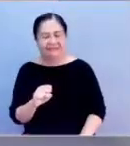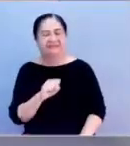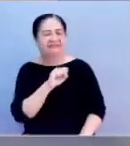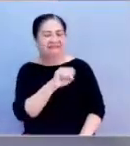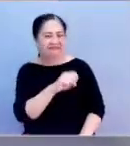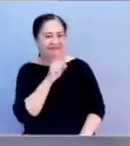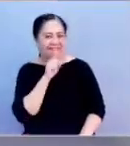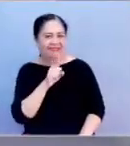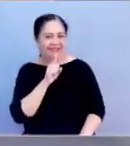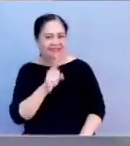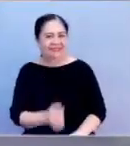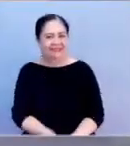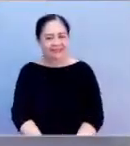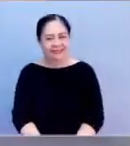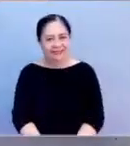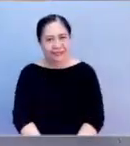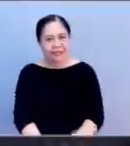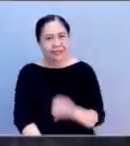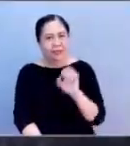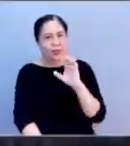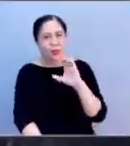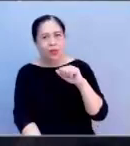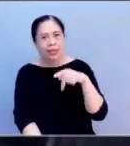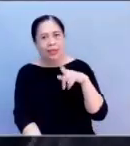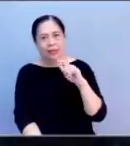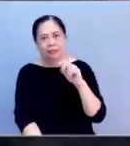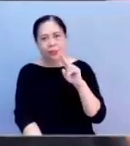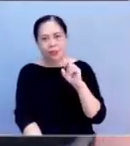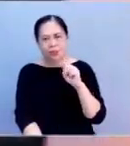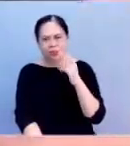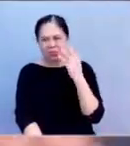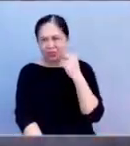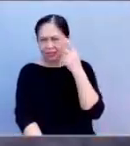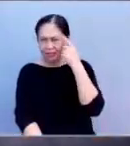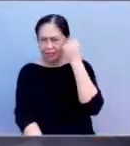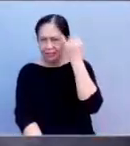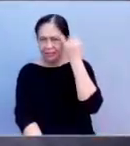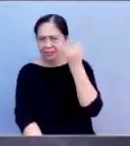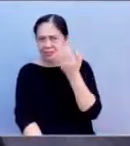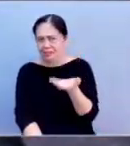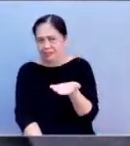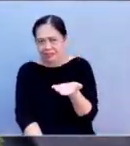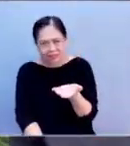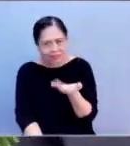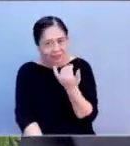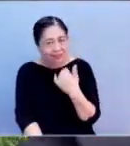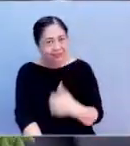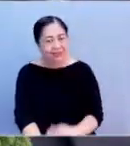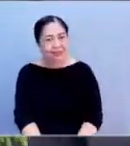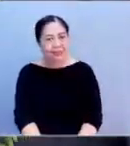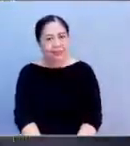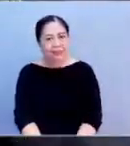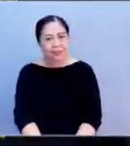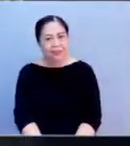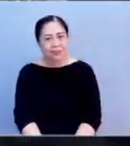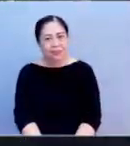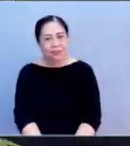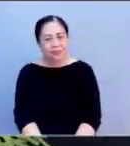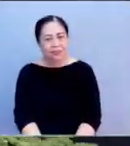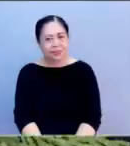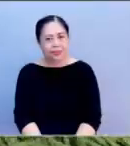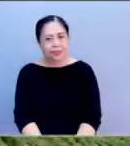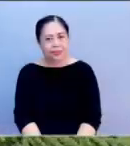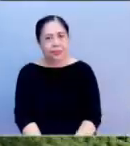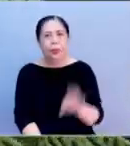rin ang buhay. Eucalyptus. Pero ano nga yung naging motivation? Bakit mo ito yung naisipan mong gawing negosyo kasagsagan ng pandemya? Unique siya.